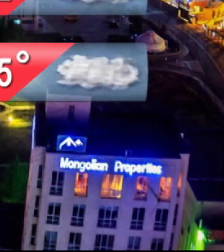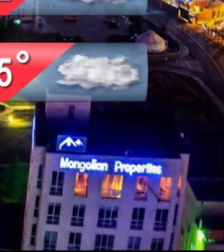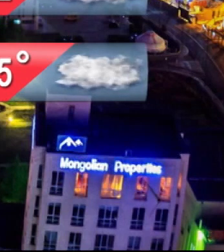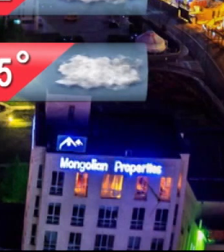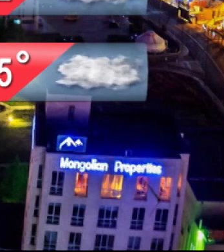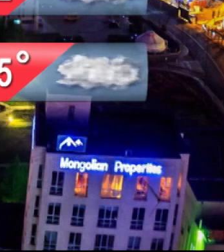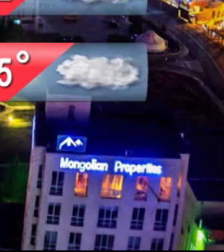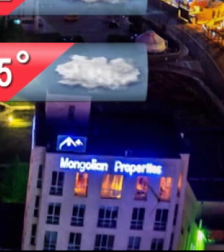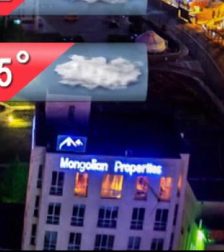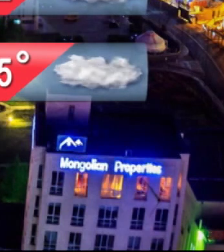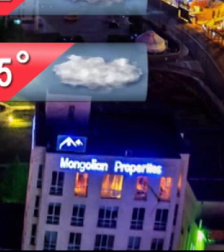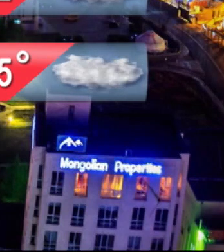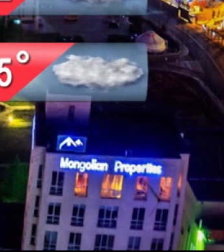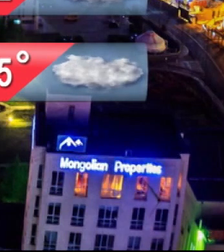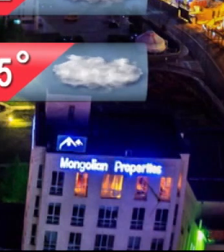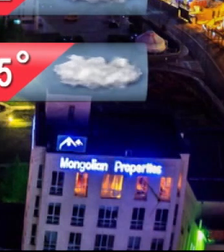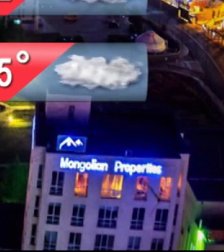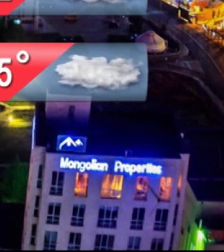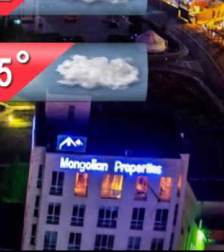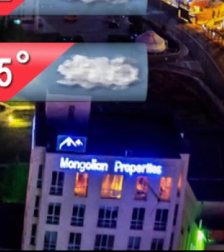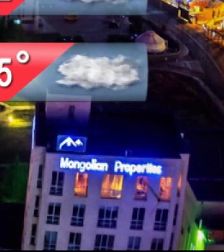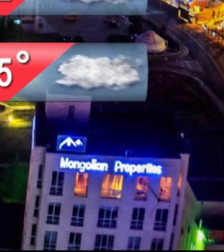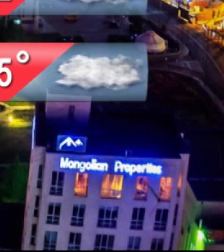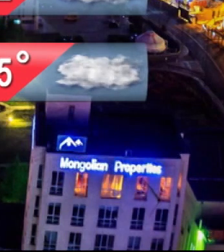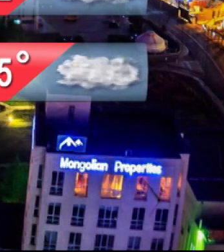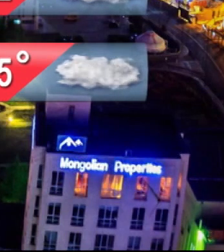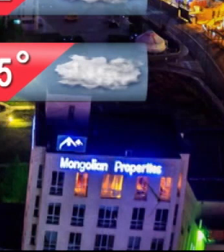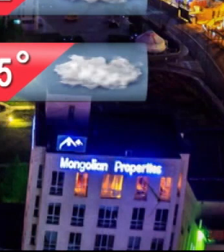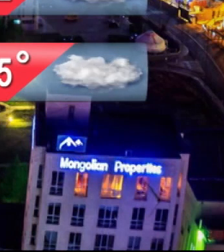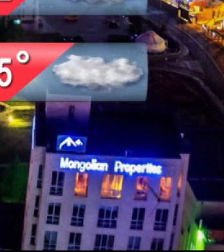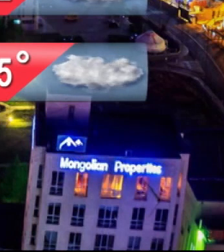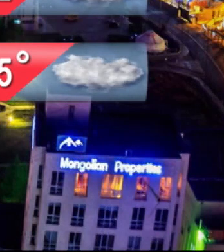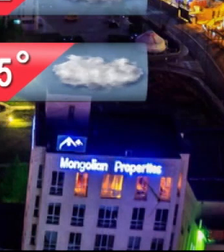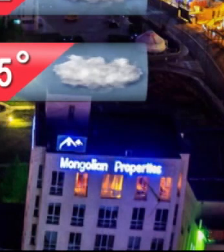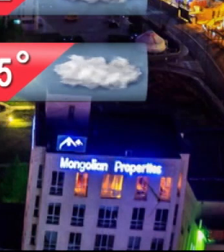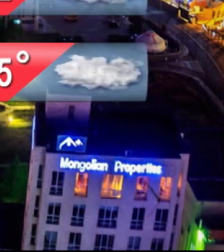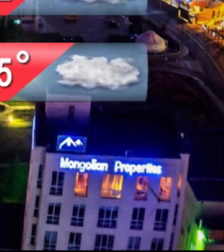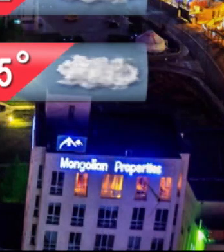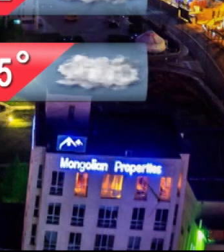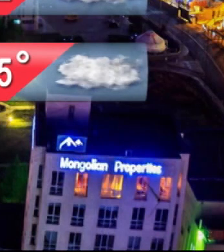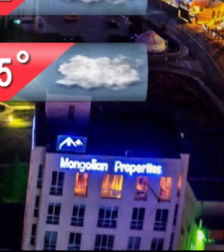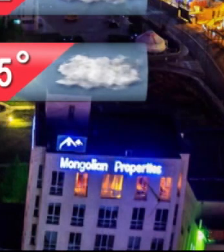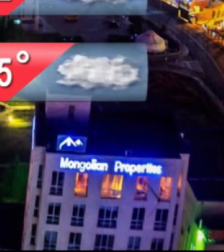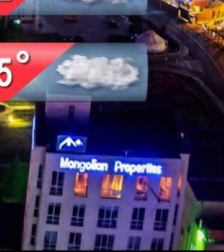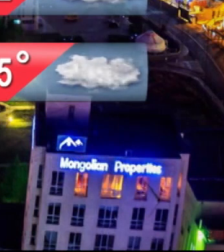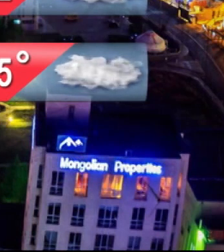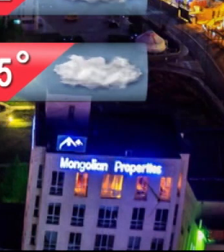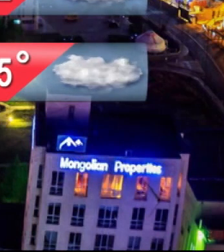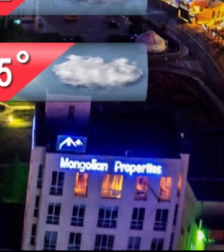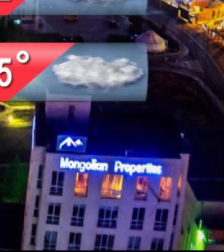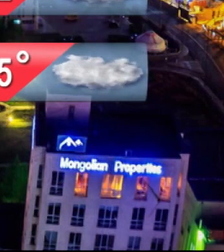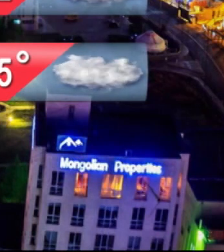байхвал Мягмар гарагт шөндөө 7 хэм хүйтэн өдөртөө 5 хэм дулаан байх нь. Үзэгч та бүхэн цагаар мэдээллийг